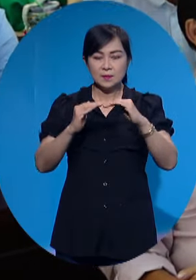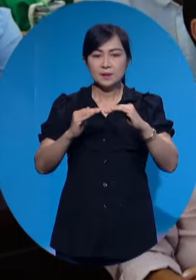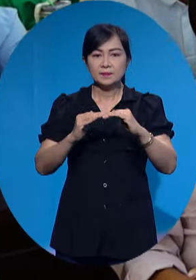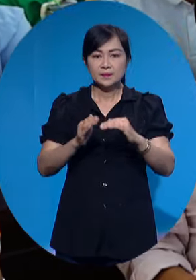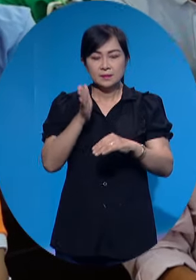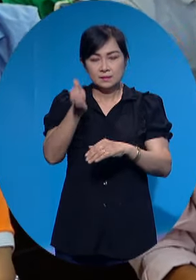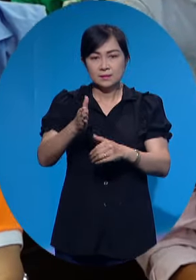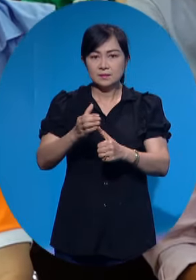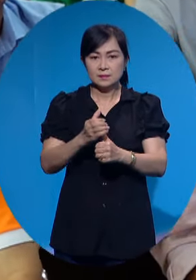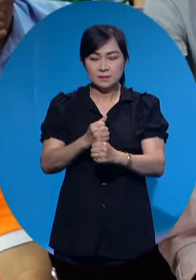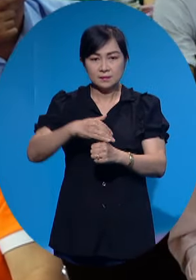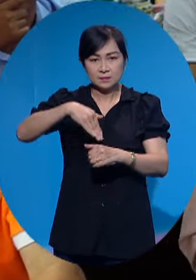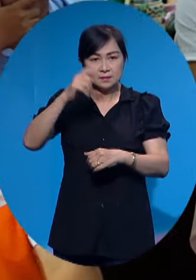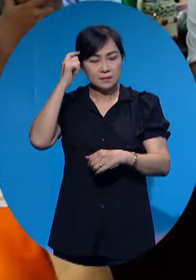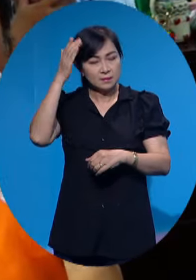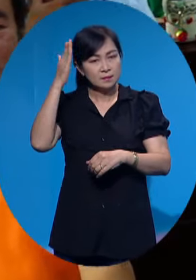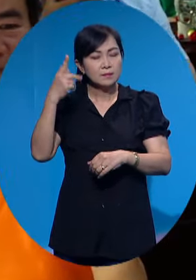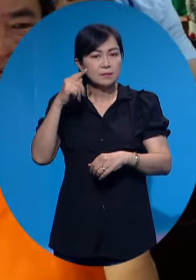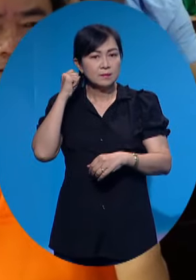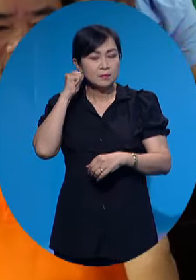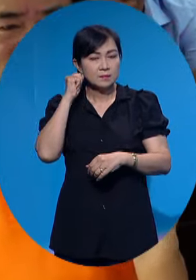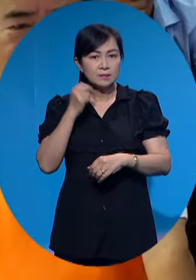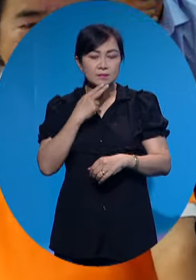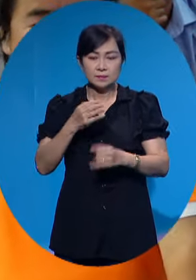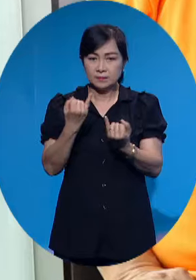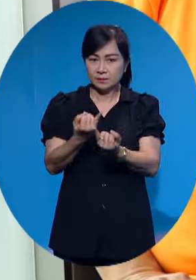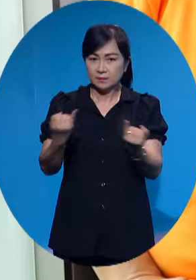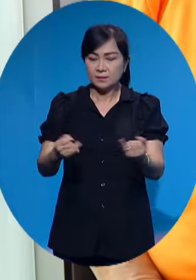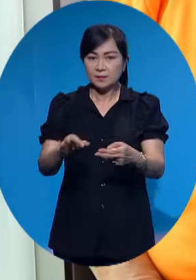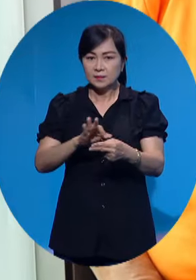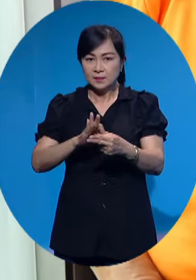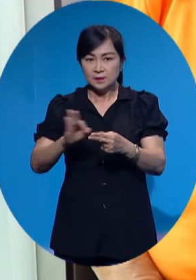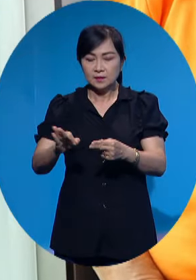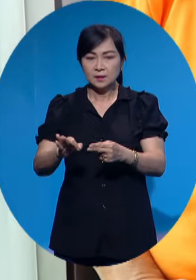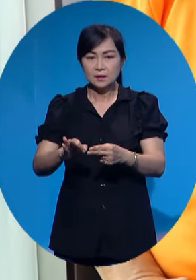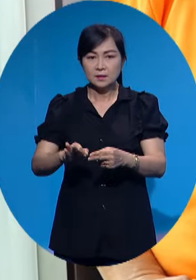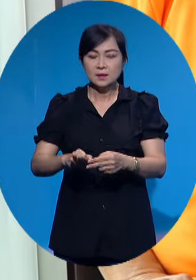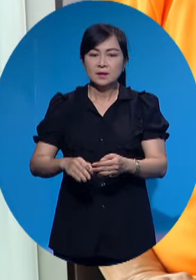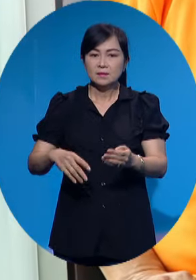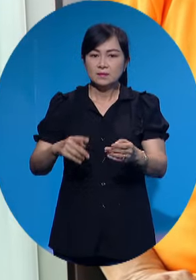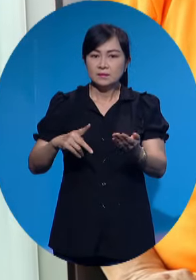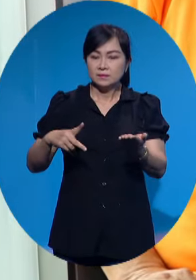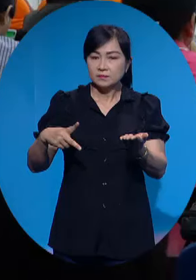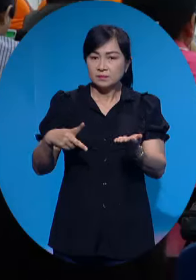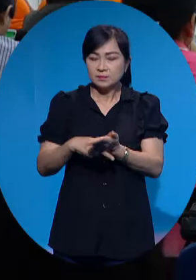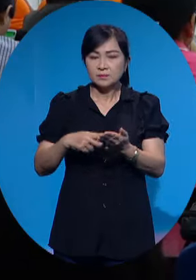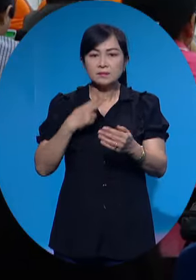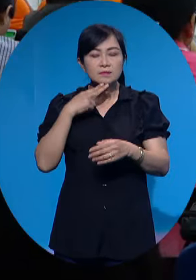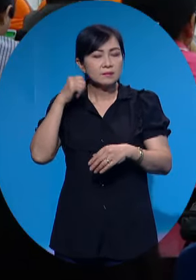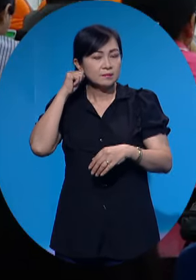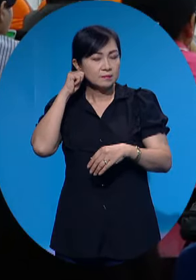chương trình hướng đến mục tiêu nâng cao hiểu biết cho phụ nữ nam giới trẻ em về các vấn đề liên quan đến phân biệt đối xử và bạo lực trên cơ sở